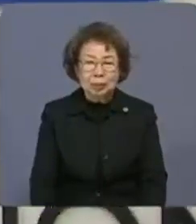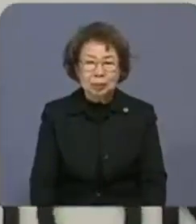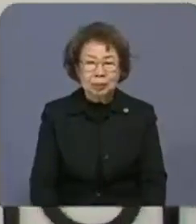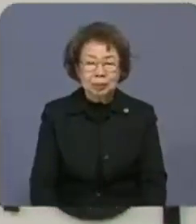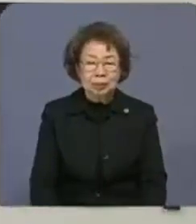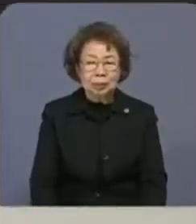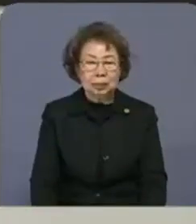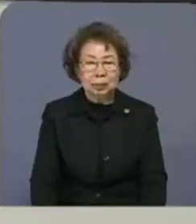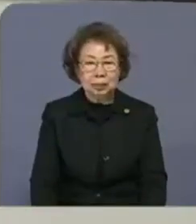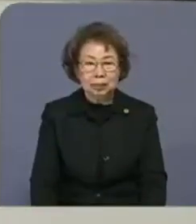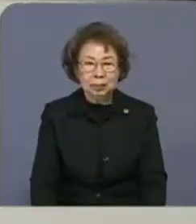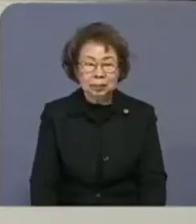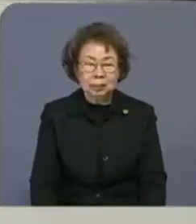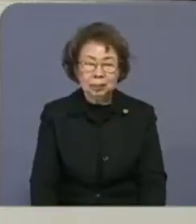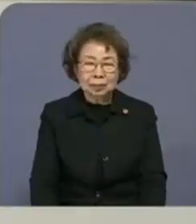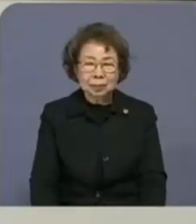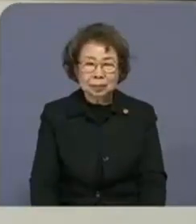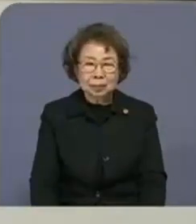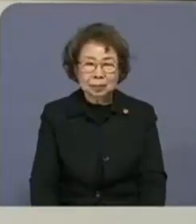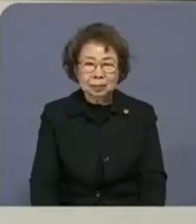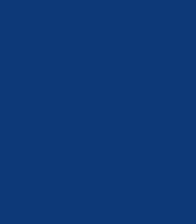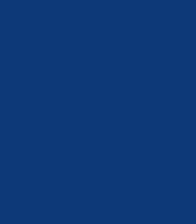뉴스 최재원 입니다